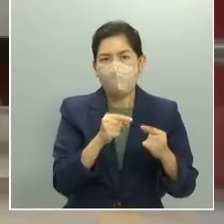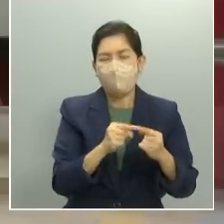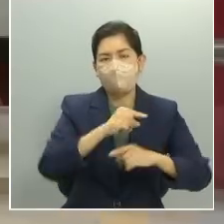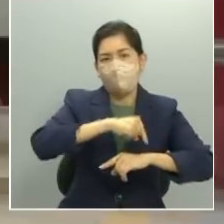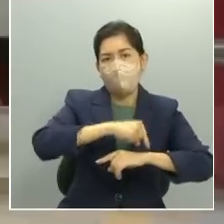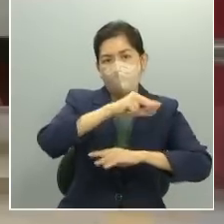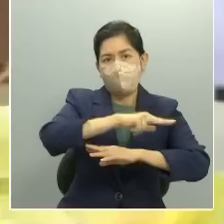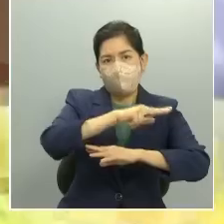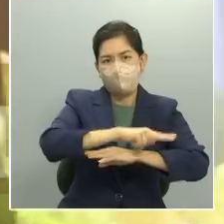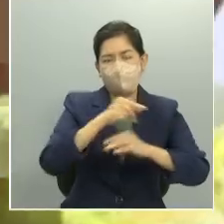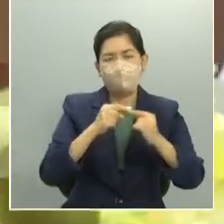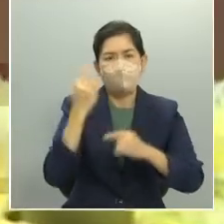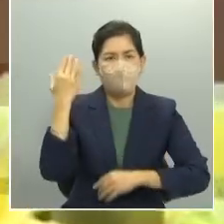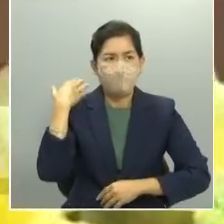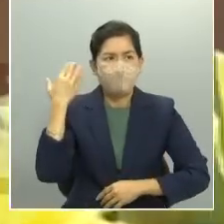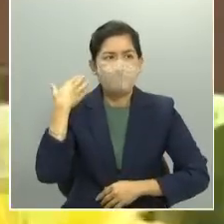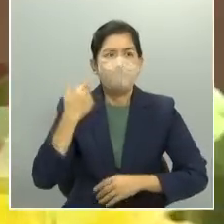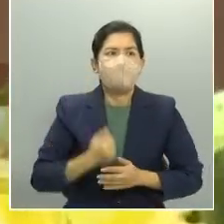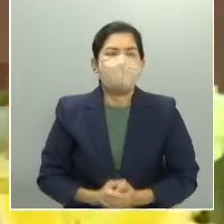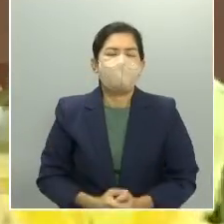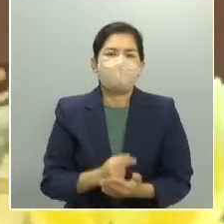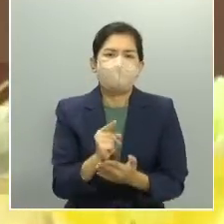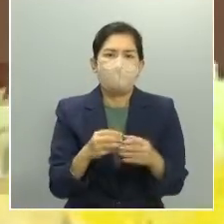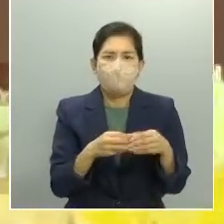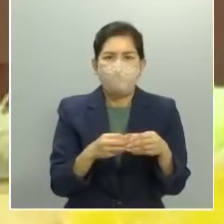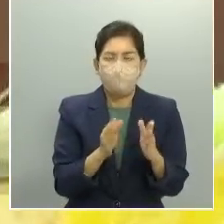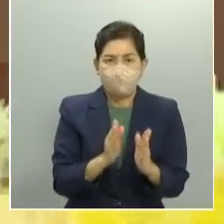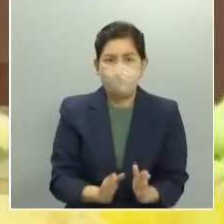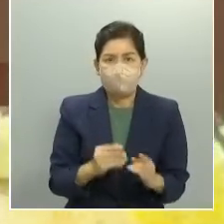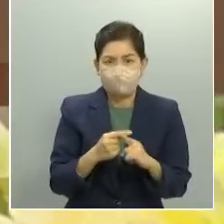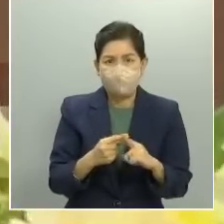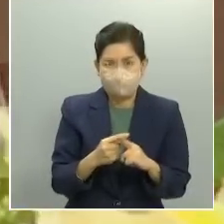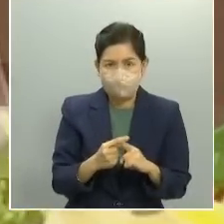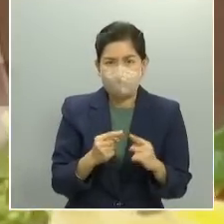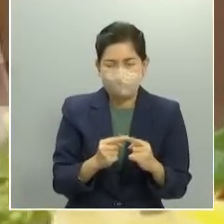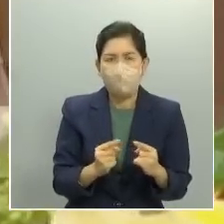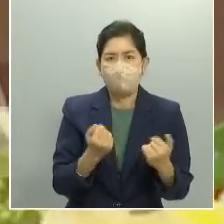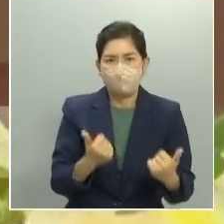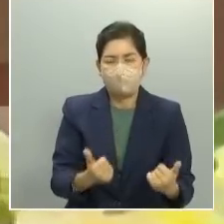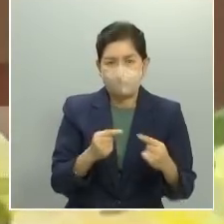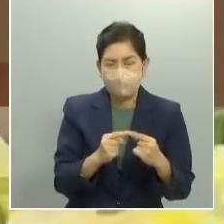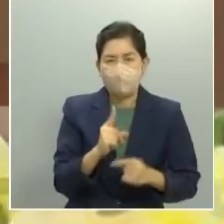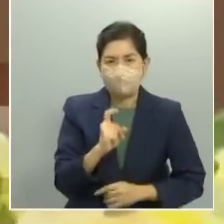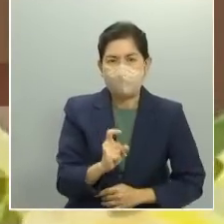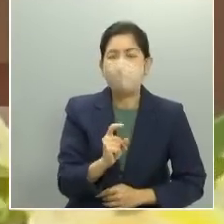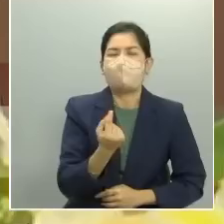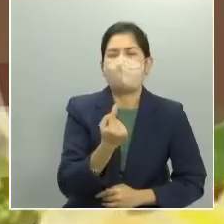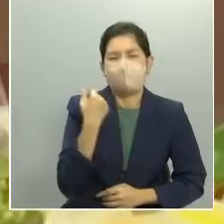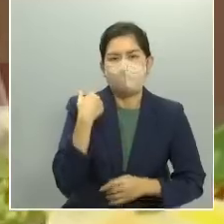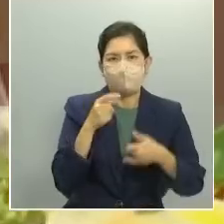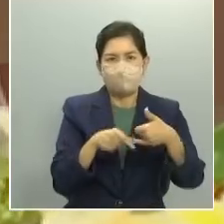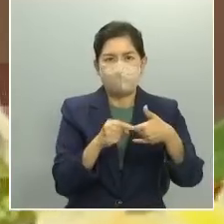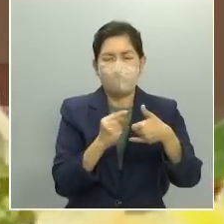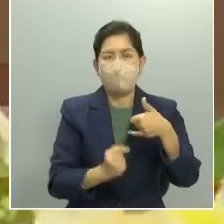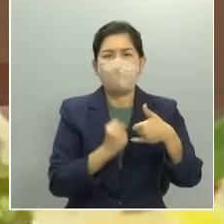ามโมงเมื่อวานว่าผู้บาดเจ็บได้เสียชีวิตเพิ่ม1ราย นั่นก็คือคุณสุเทพมงคลแก้วอายุ33ปี